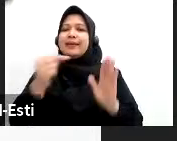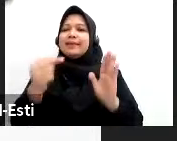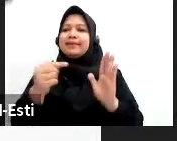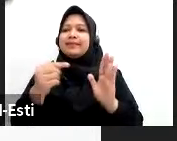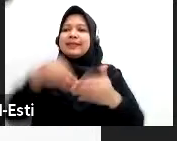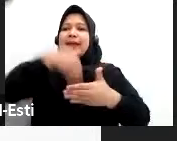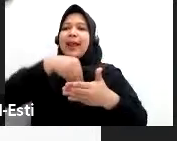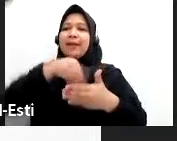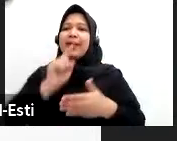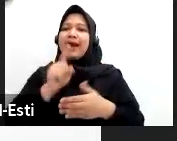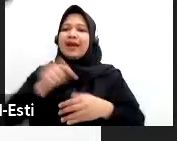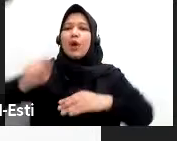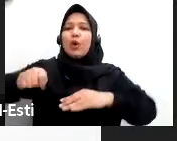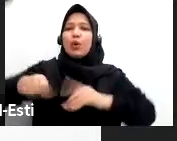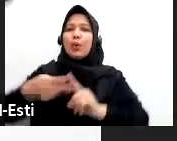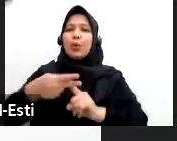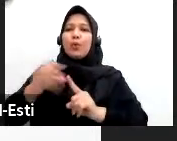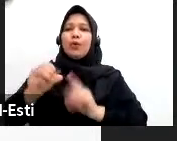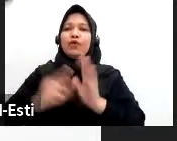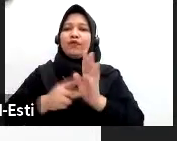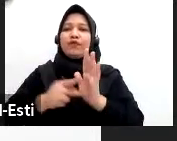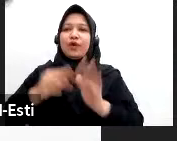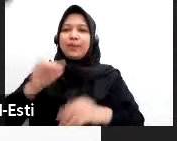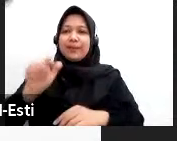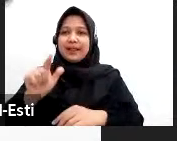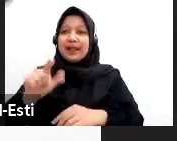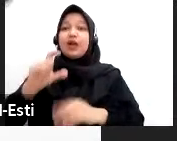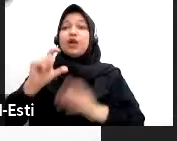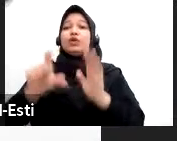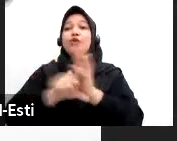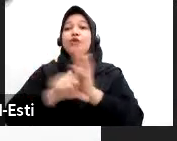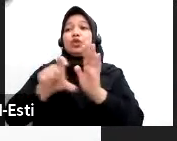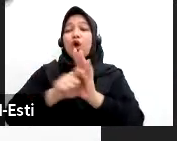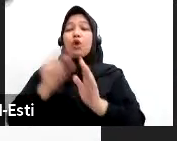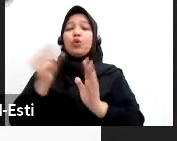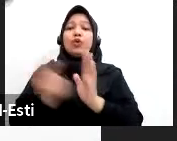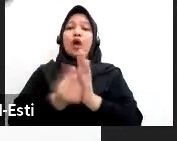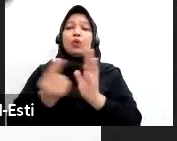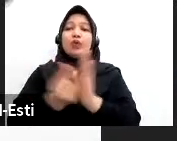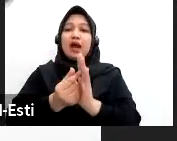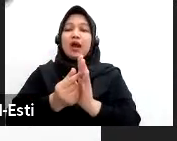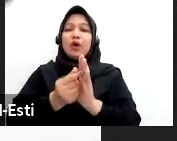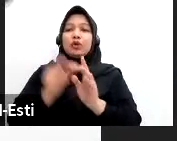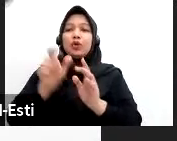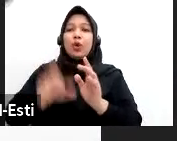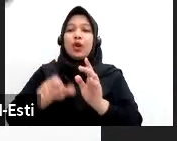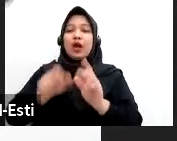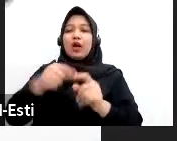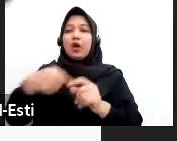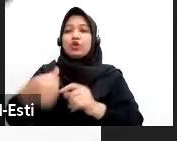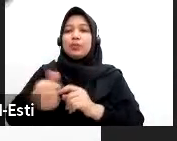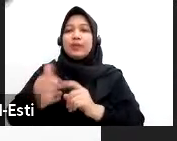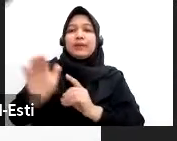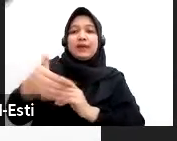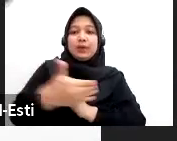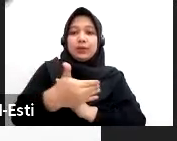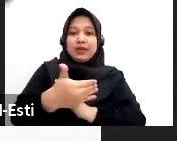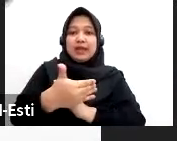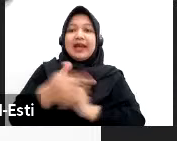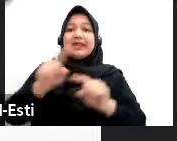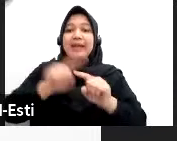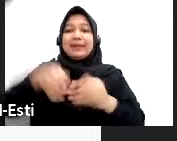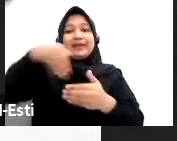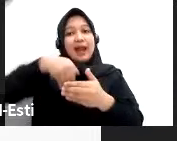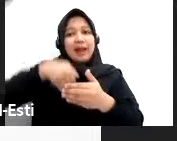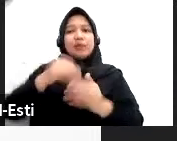misalnya undang-undang perlindungan konsumen mengenai hak dan kewajiban diatur tetapi diatur juga bagaimana